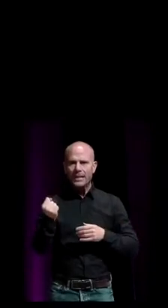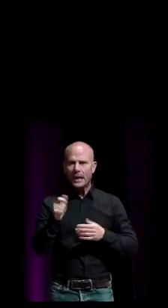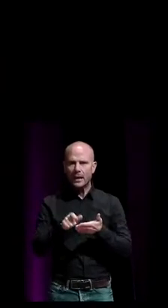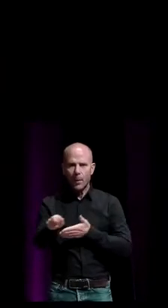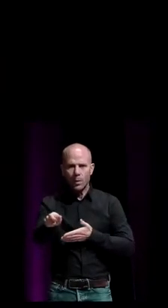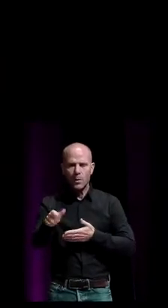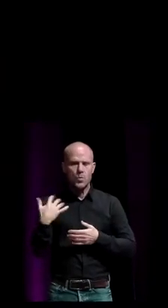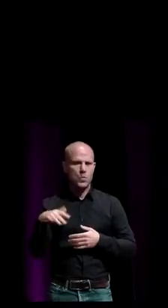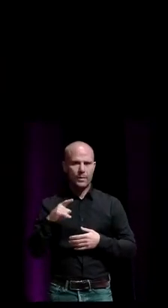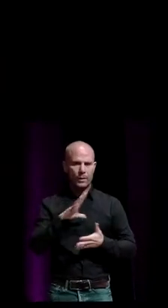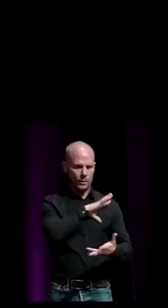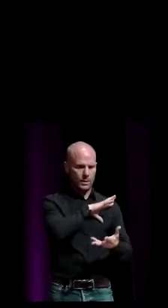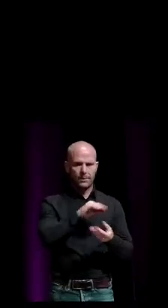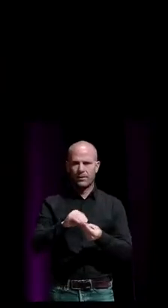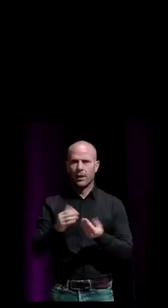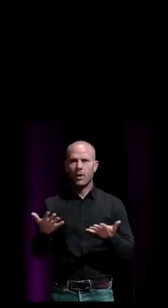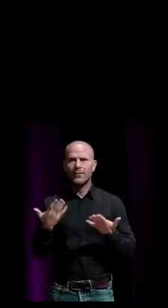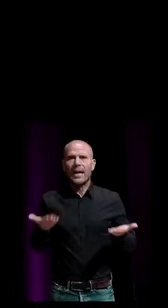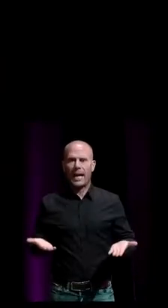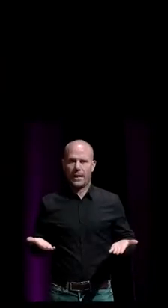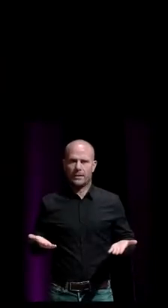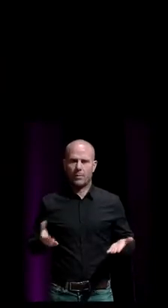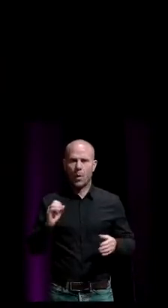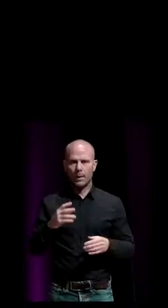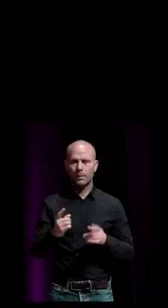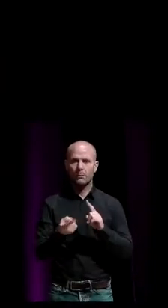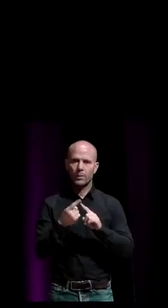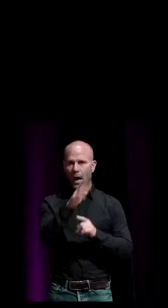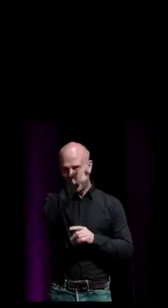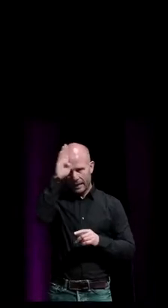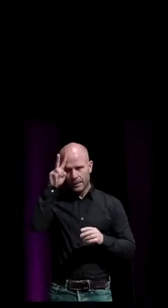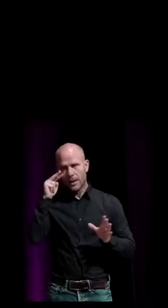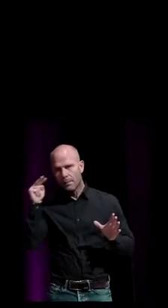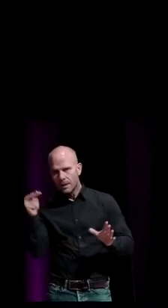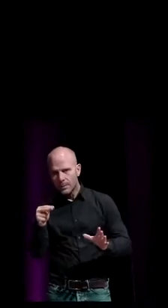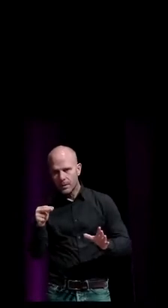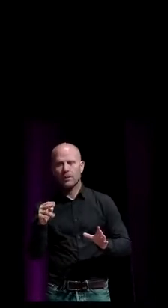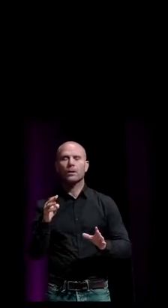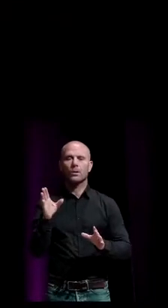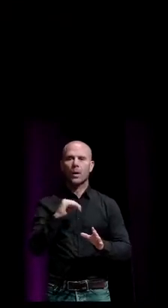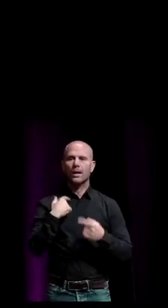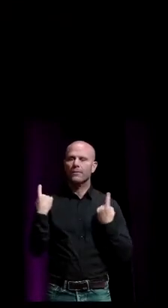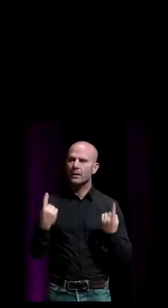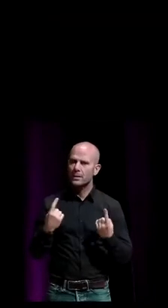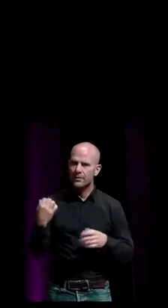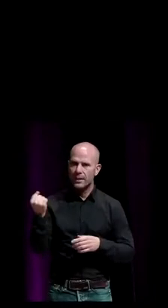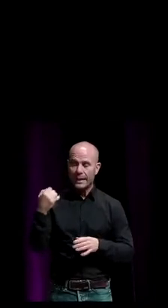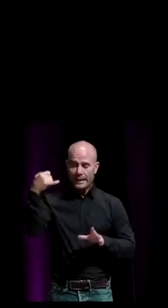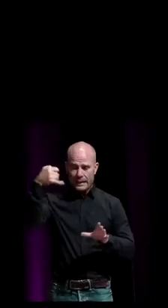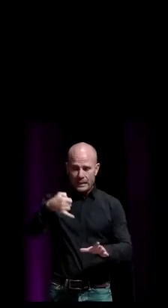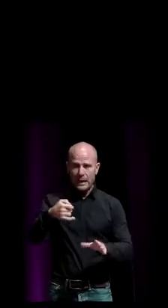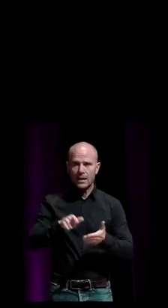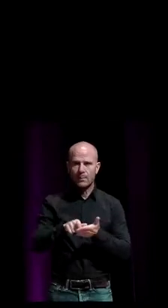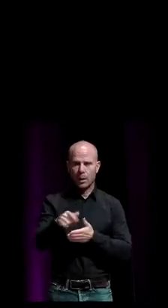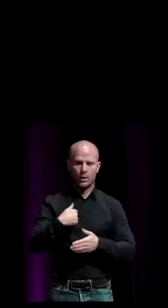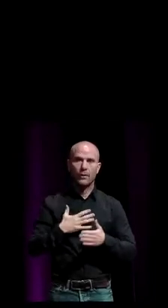liksom en sammanfattning av vad vi är. Om man börjar från ett akademikerperspektiv så är det så fantastiskt viktigt att i den här rapporten, det är mycket